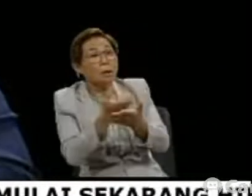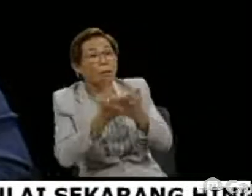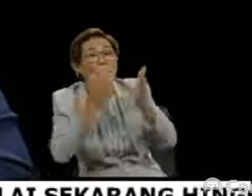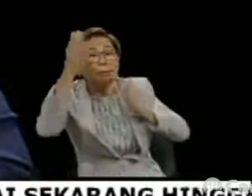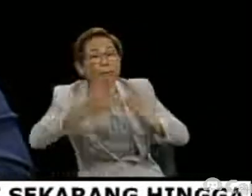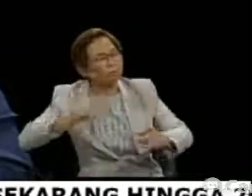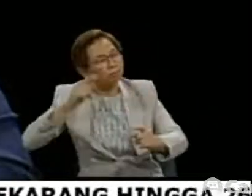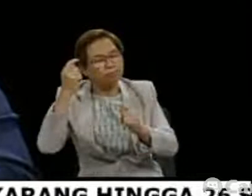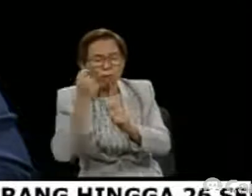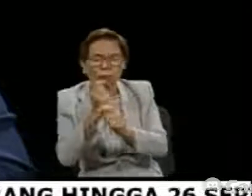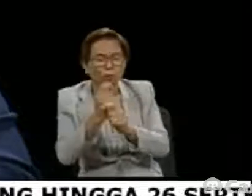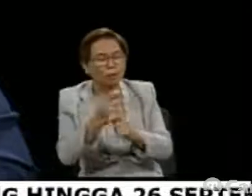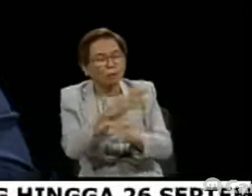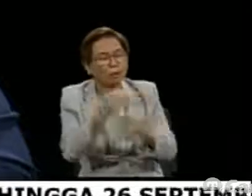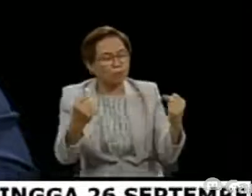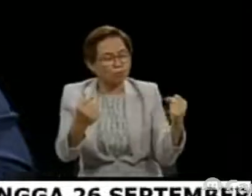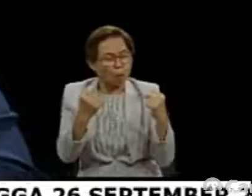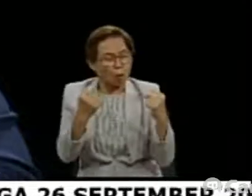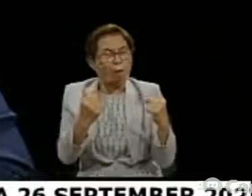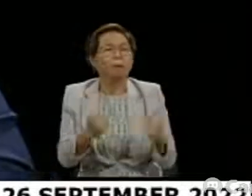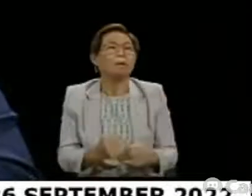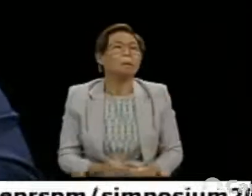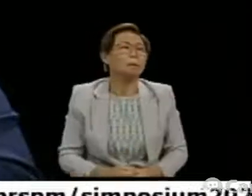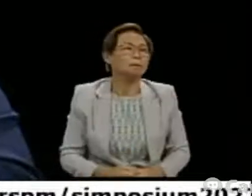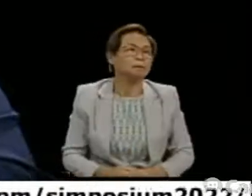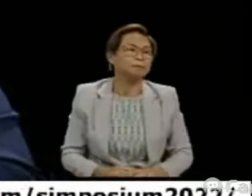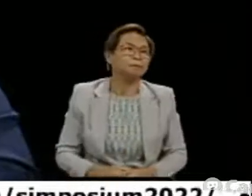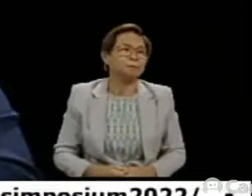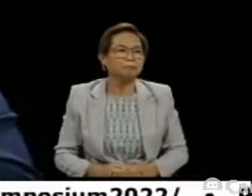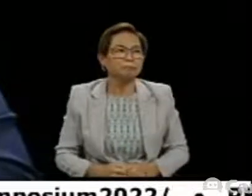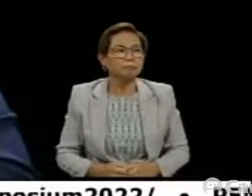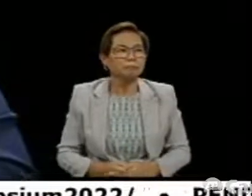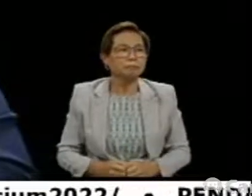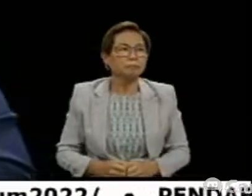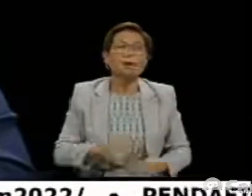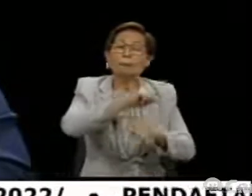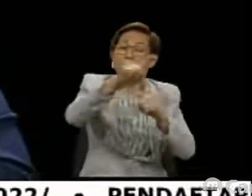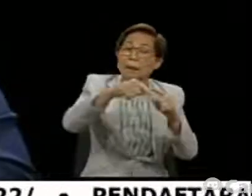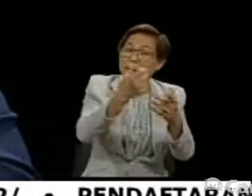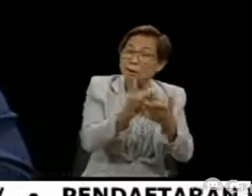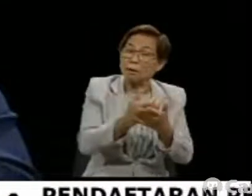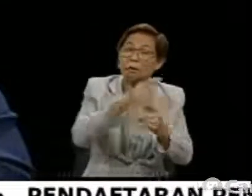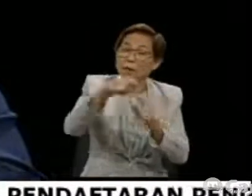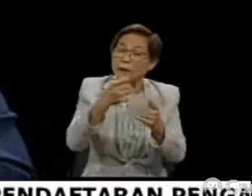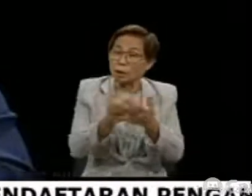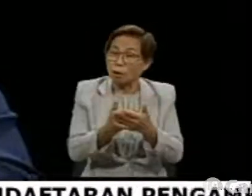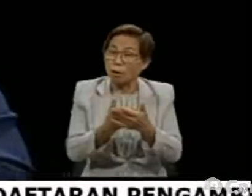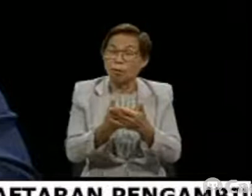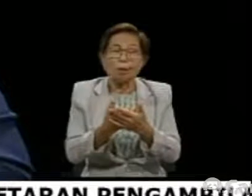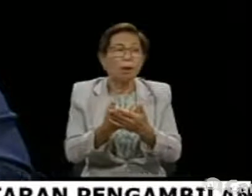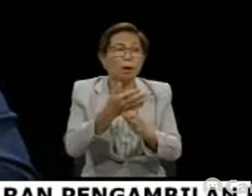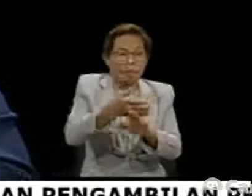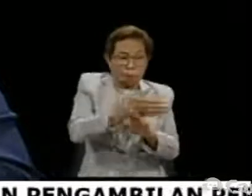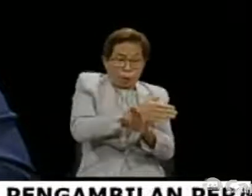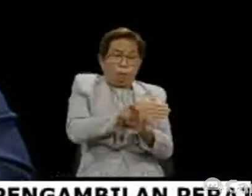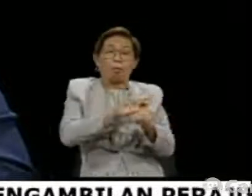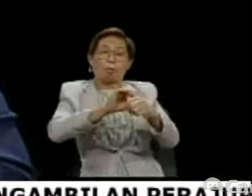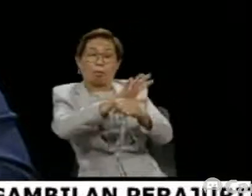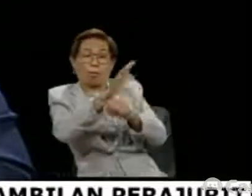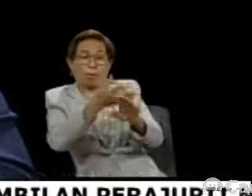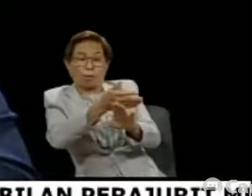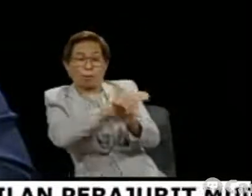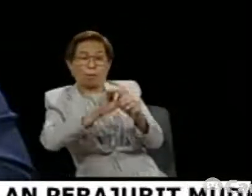kekal dan kepekaan Ampana yelled nonton saat ini beliti Habibie ekonomi kita Sebelum pasca Gobi 19 tuh